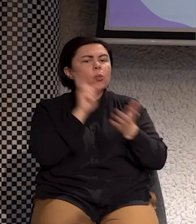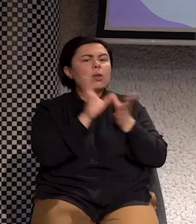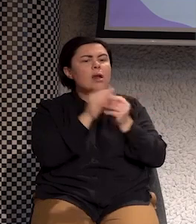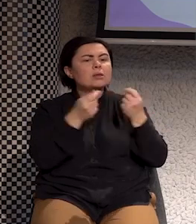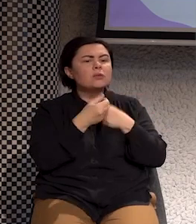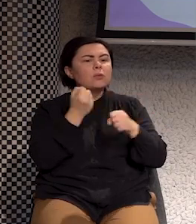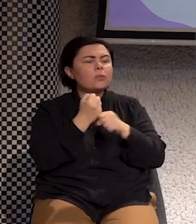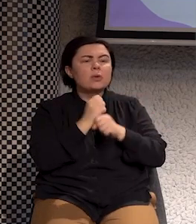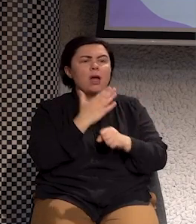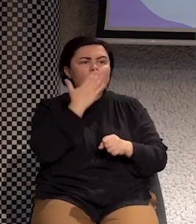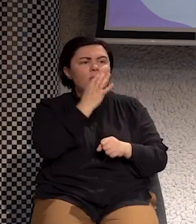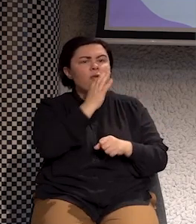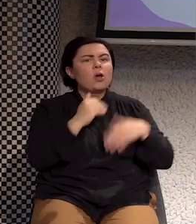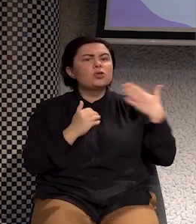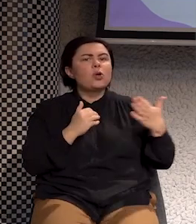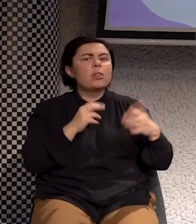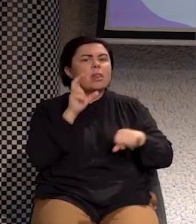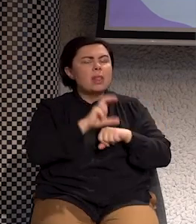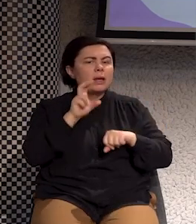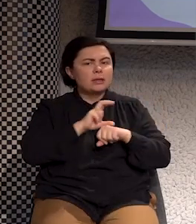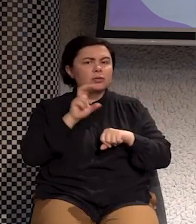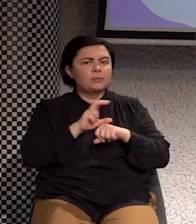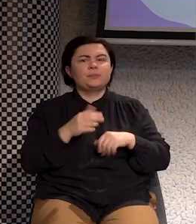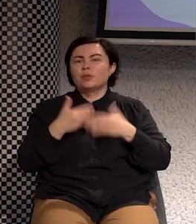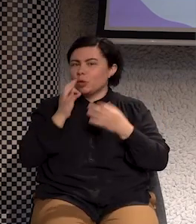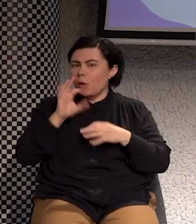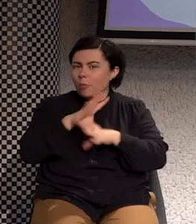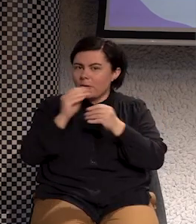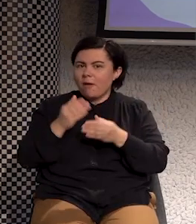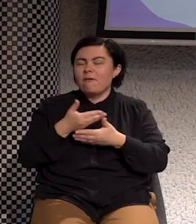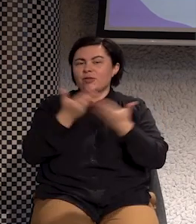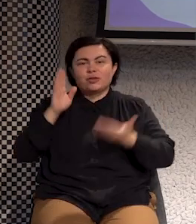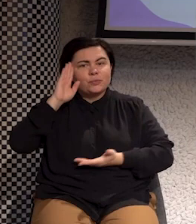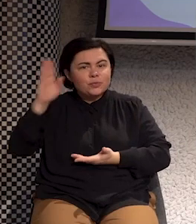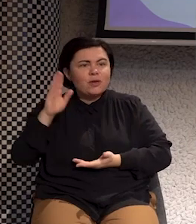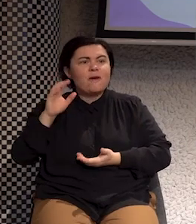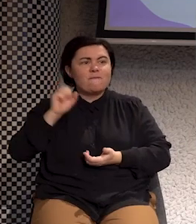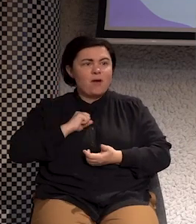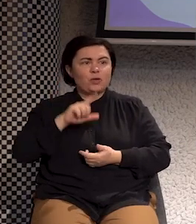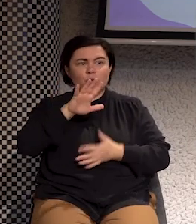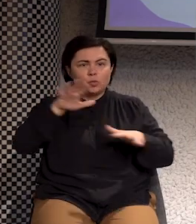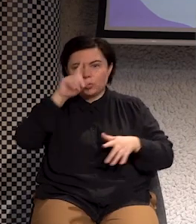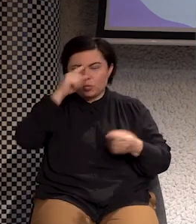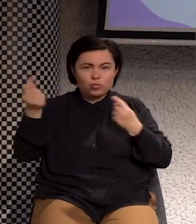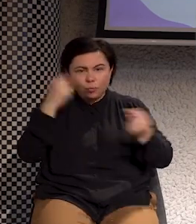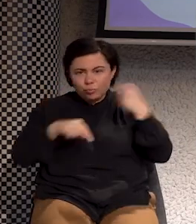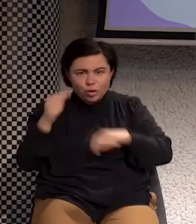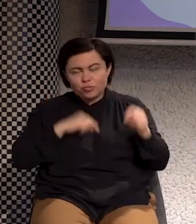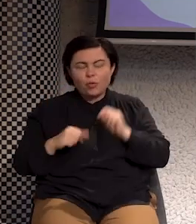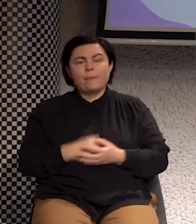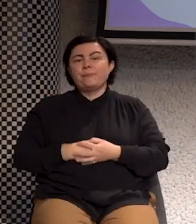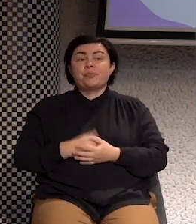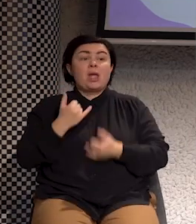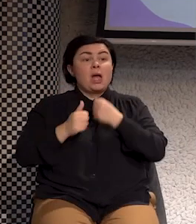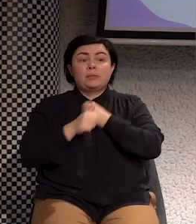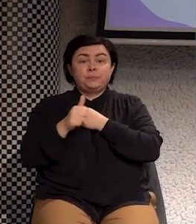i jak to wyglądało od takiej strony technicznej. Dzień dobry wszystkim, cześć. Fajnie, że jest was tak dużo.